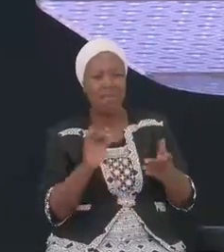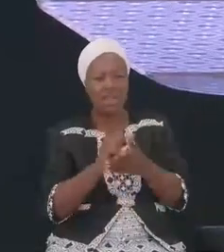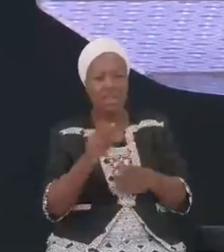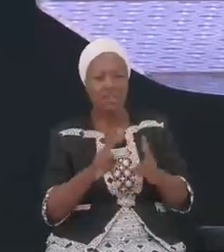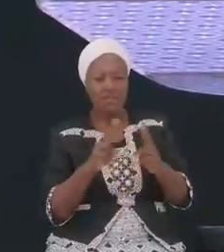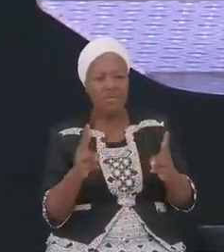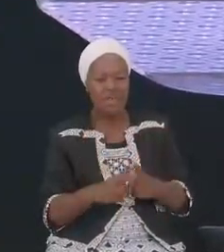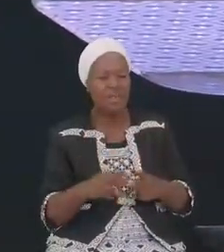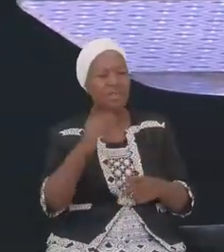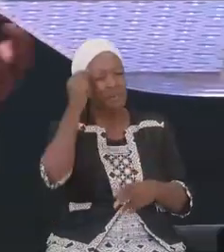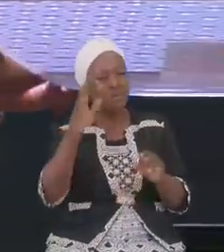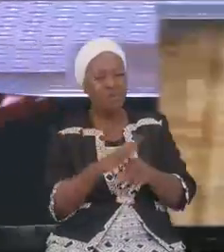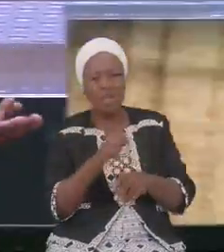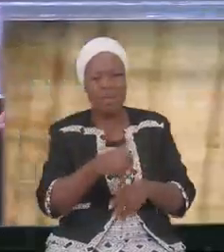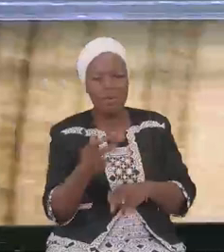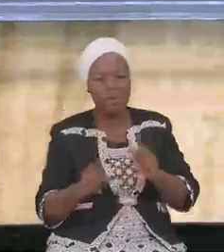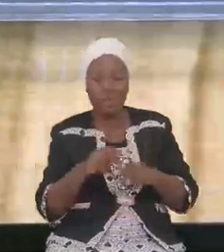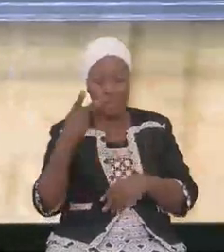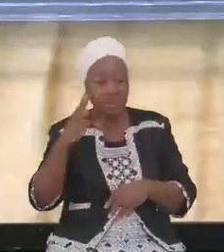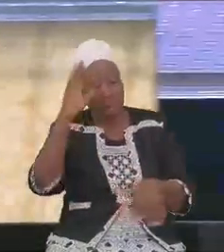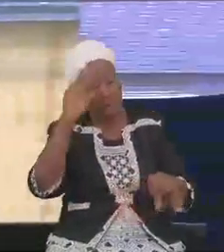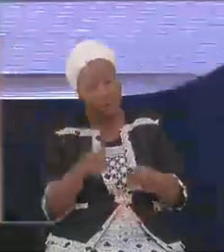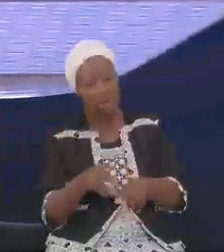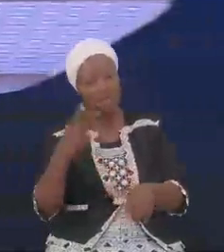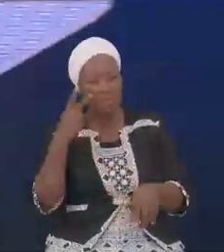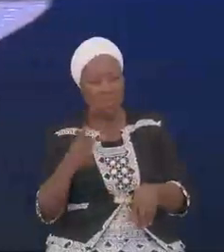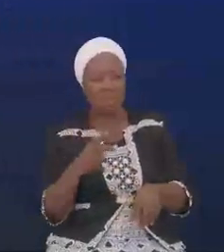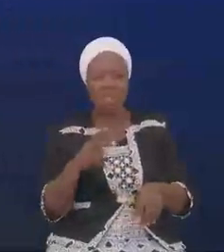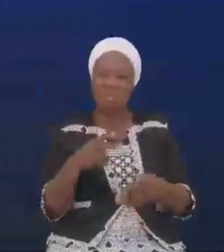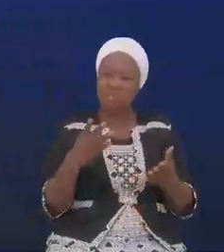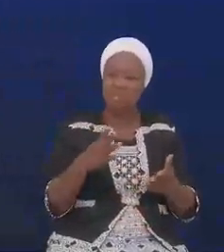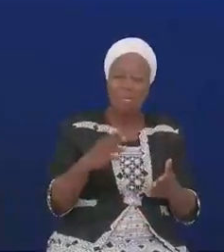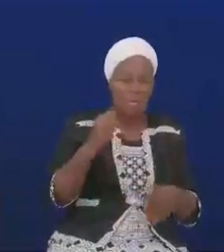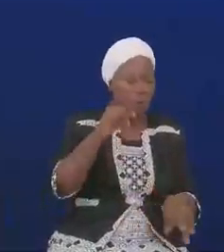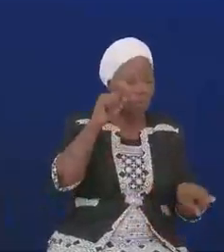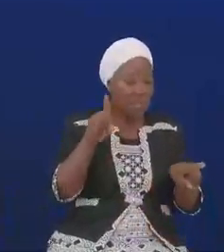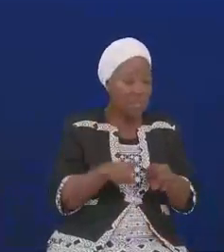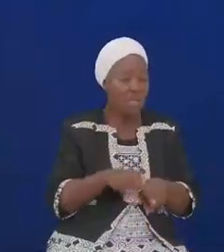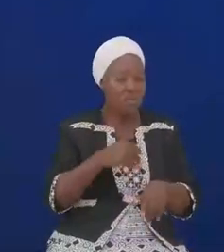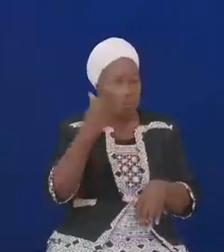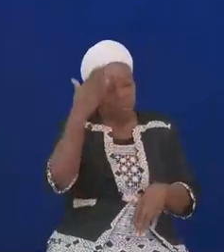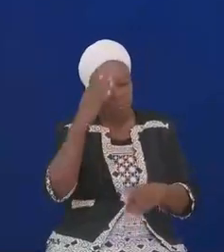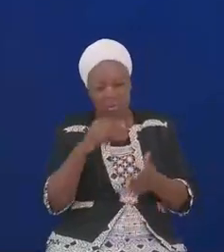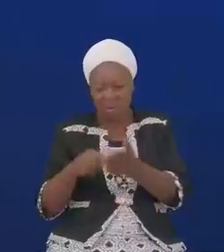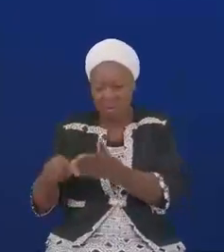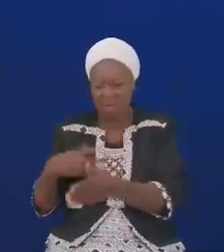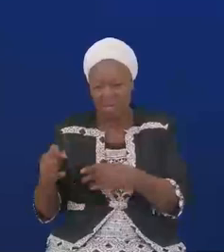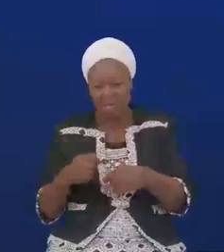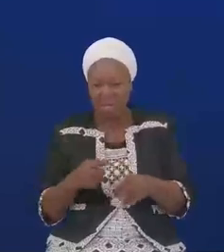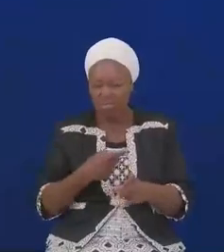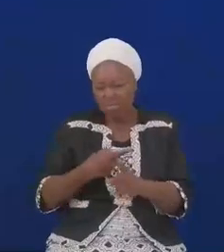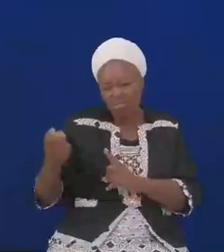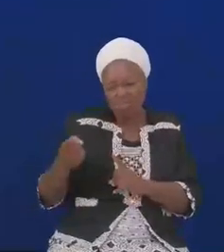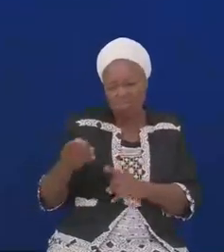et tu es considéré, et tu vois ton frère, tu vois que cela va le blesser, alors, parce que tu